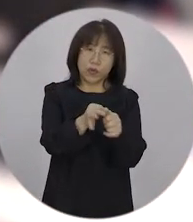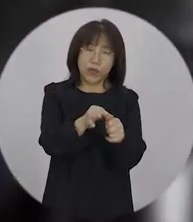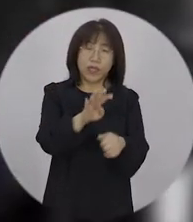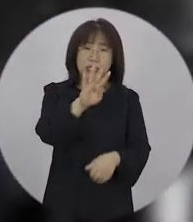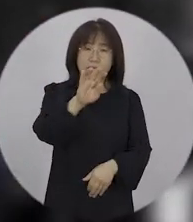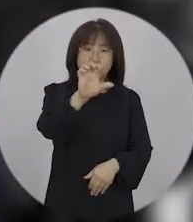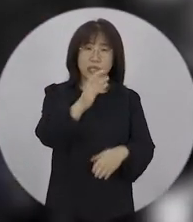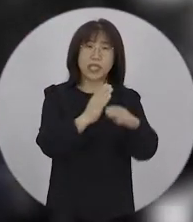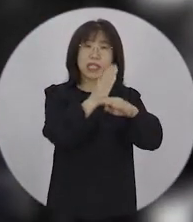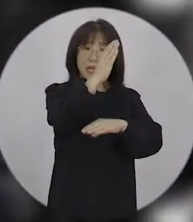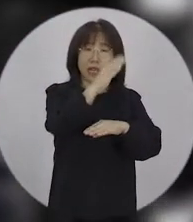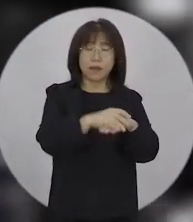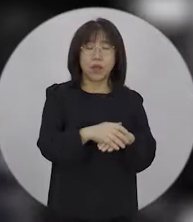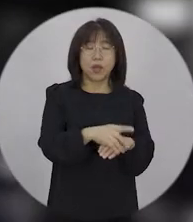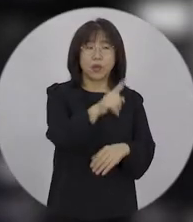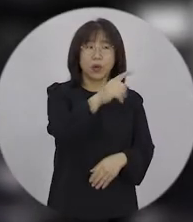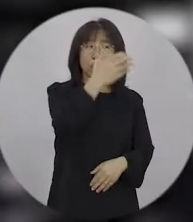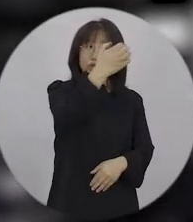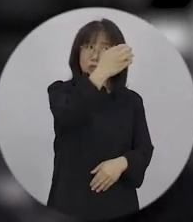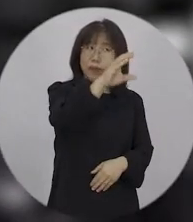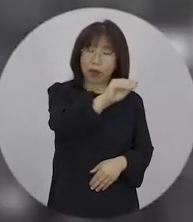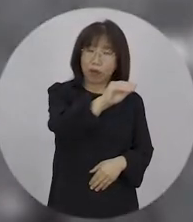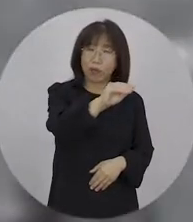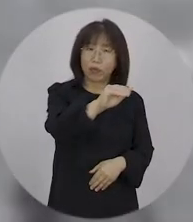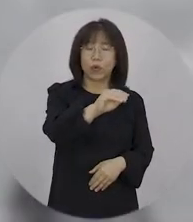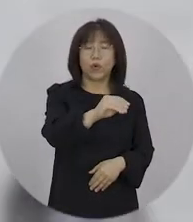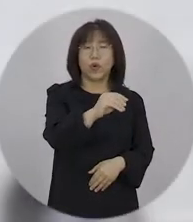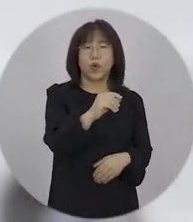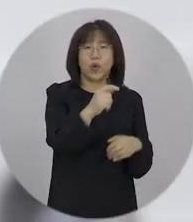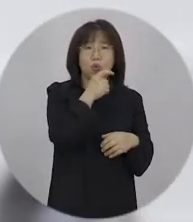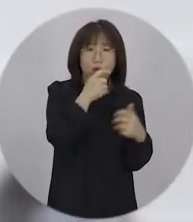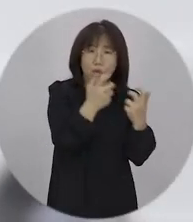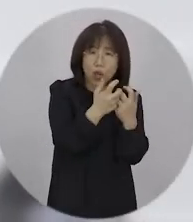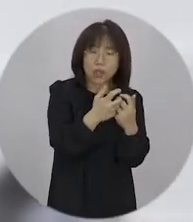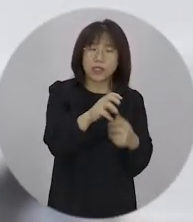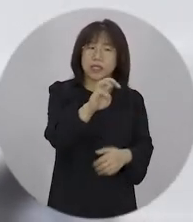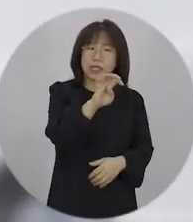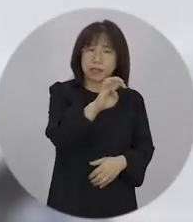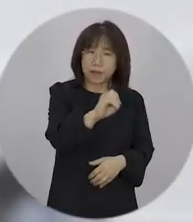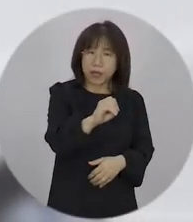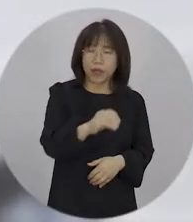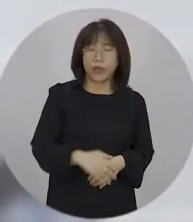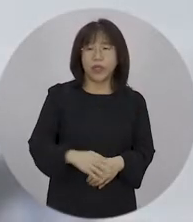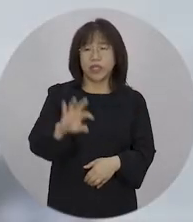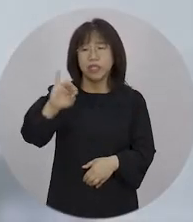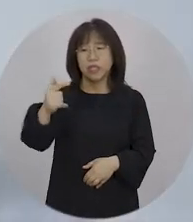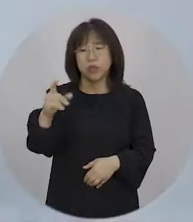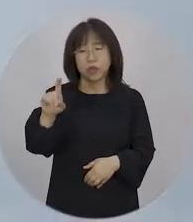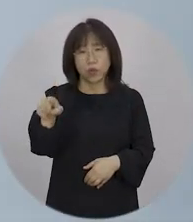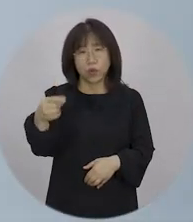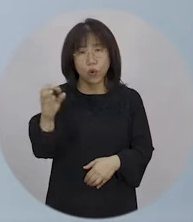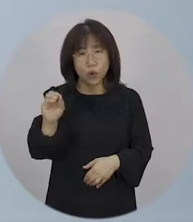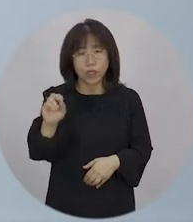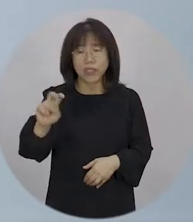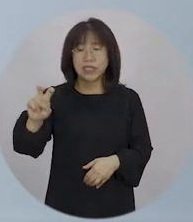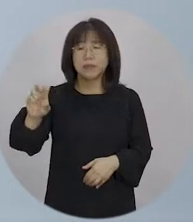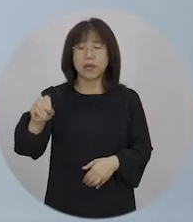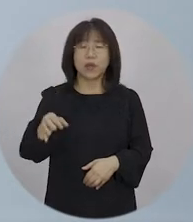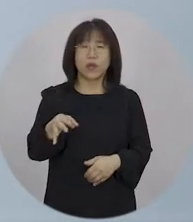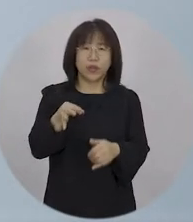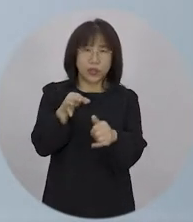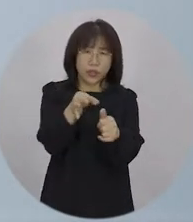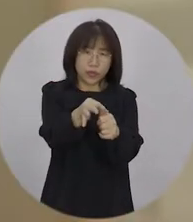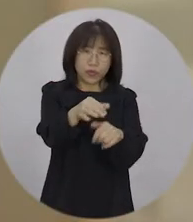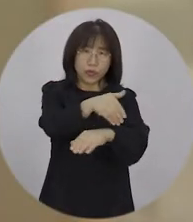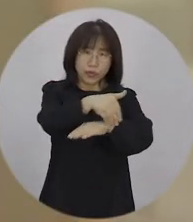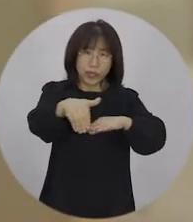만 45세 이상의 경우 신선배아 최대 90만 원이며 동결배아 최대 40만 원, 인공수정은 최대 20만 원이